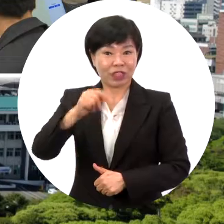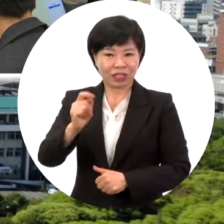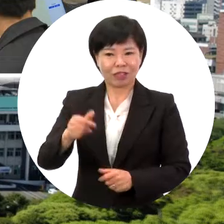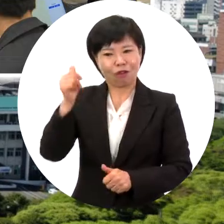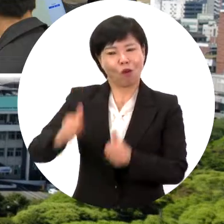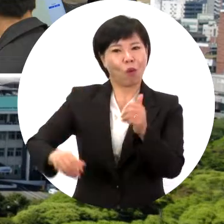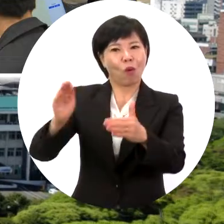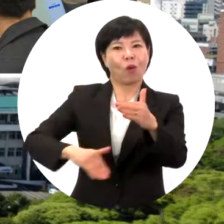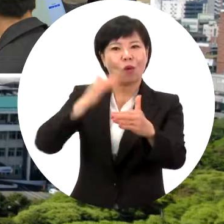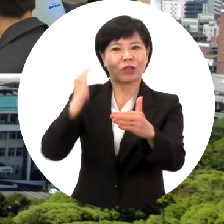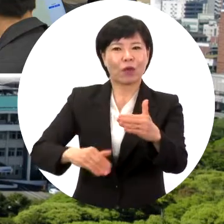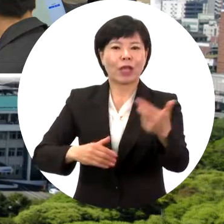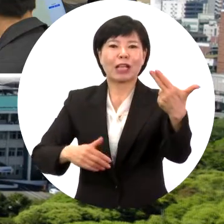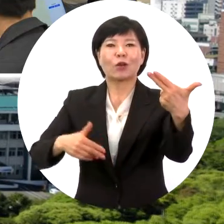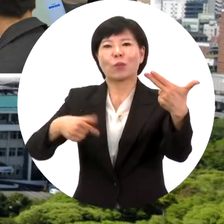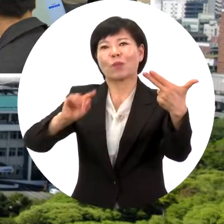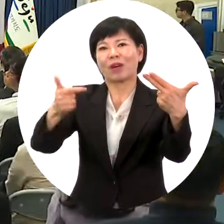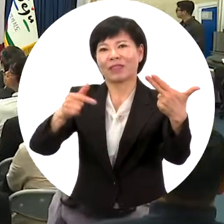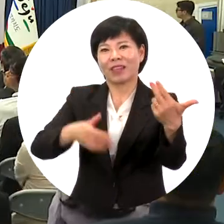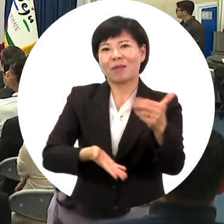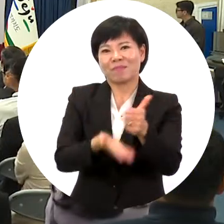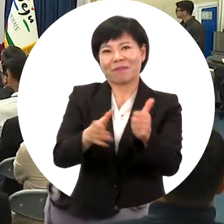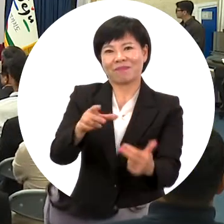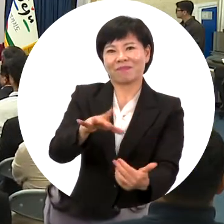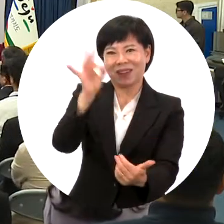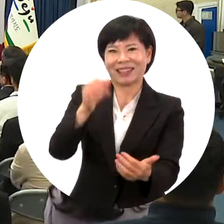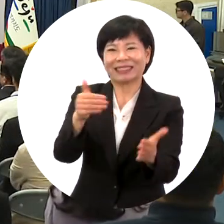열어 우수자 7건을 선정했는데요.